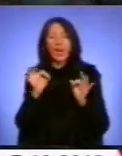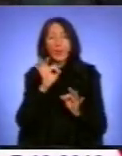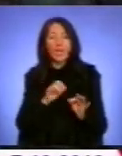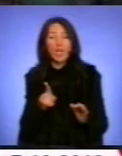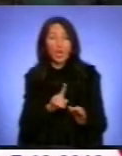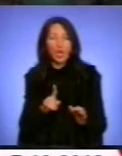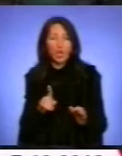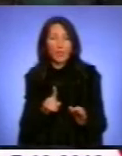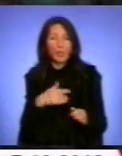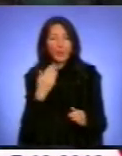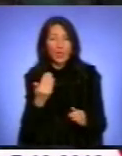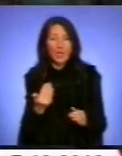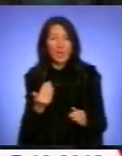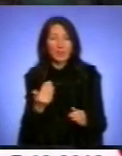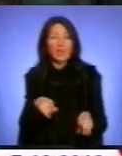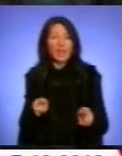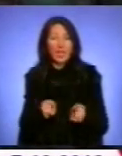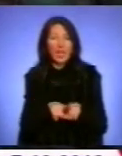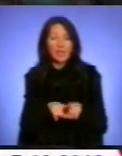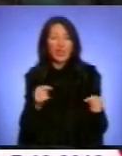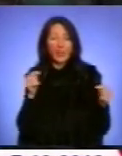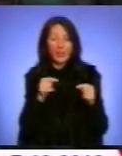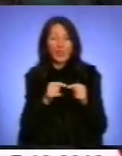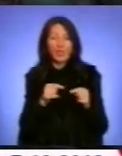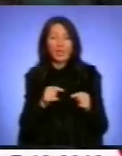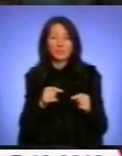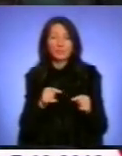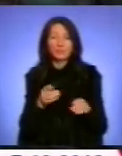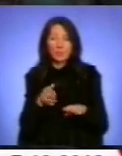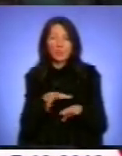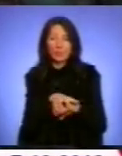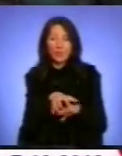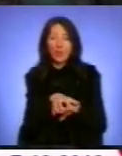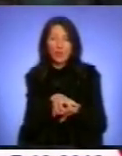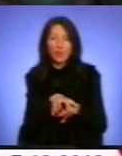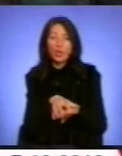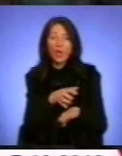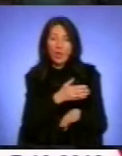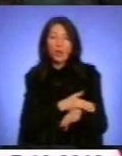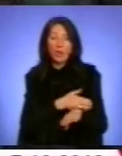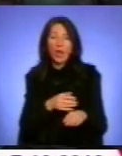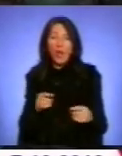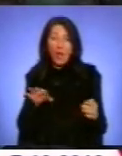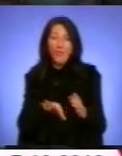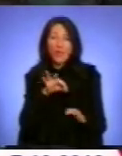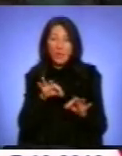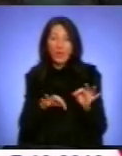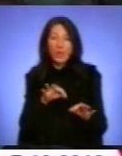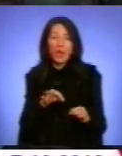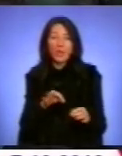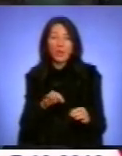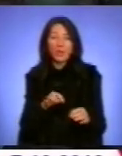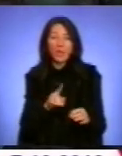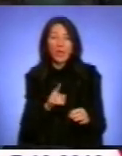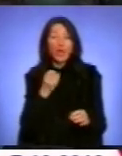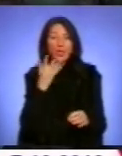щоб вони теж відповідне взуття підбирали. Коли є загрози, коли